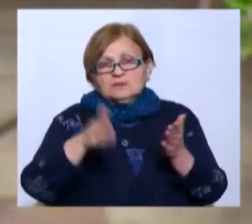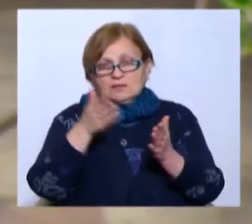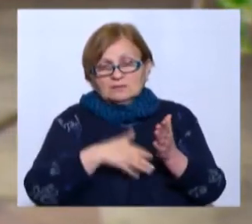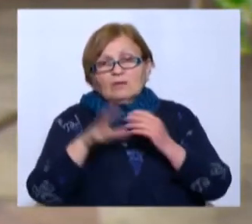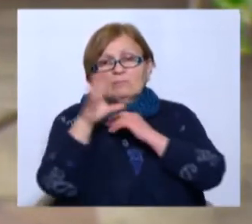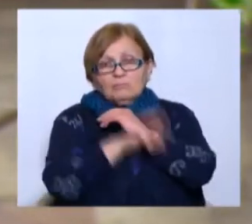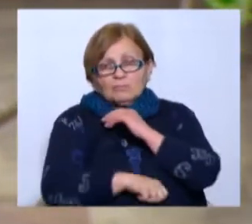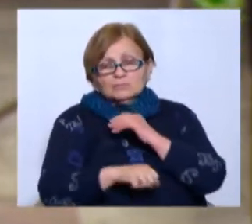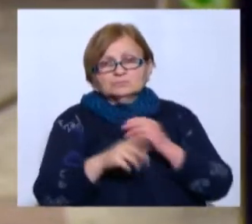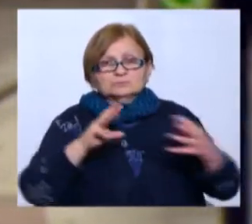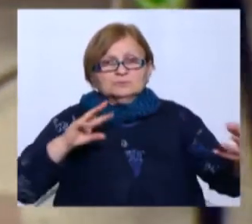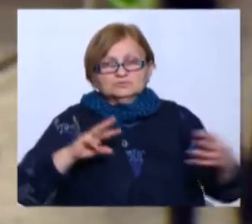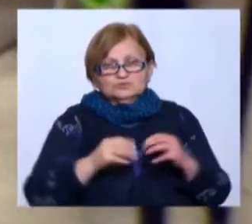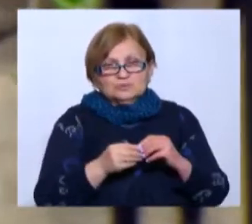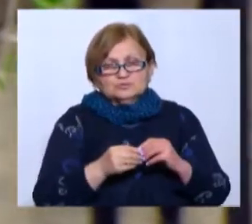შეაჯამებთ.